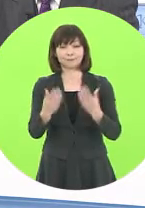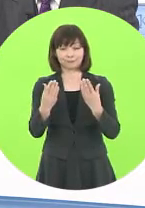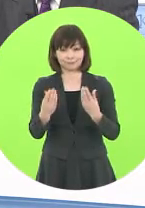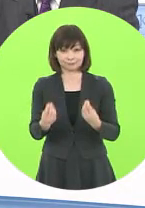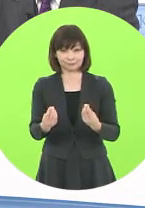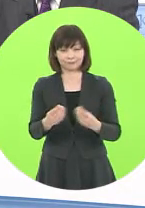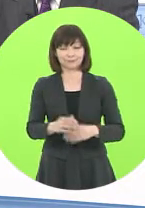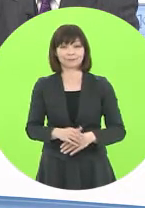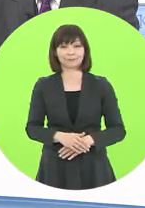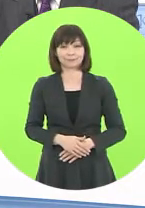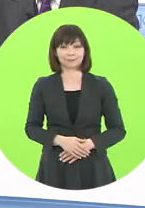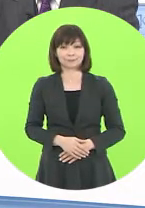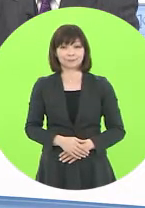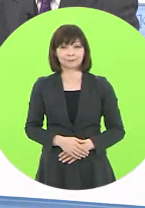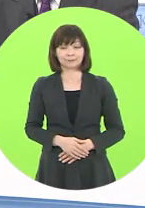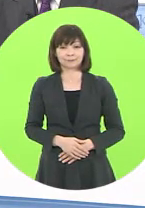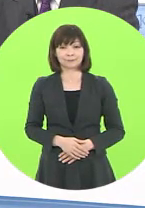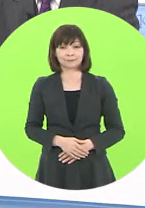行くのコーナーでした。